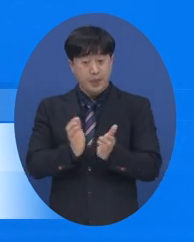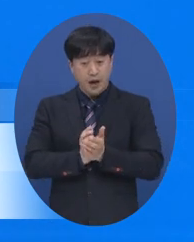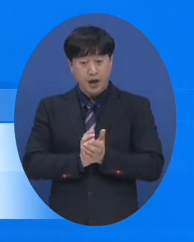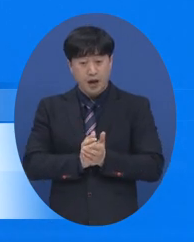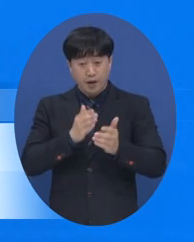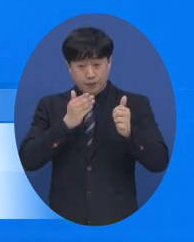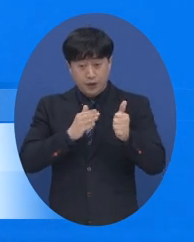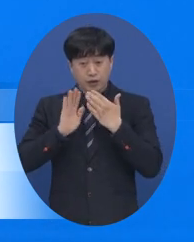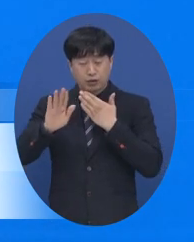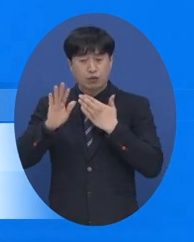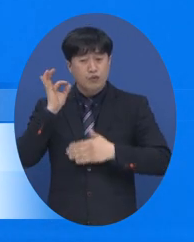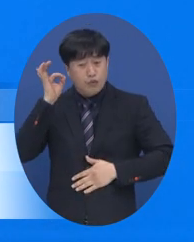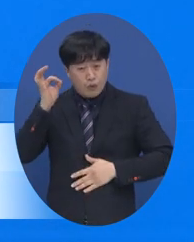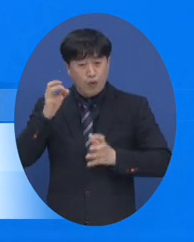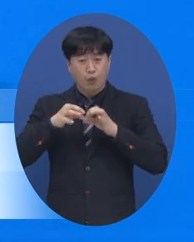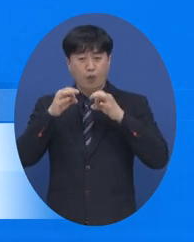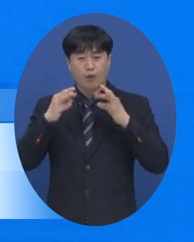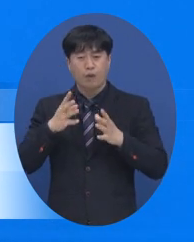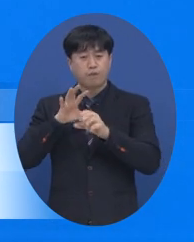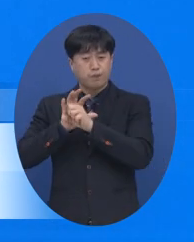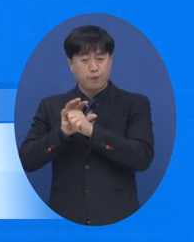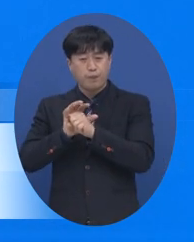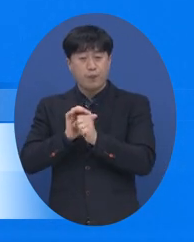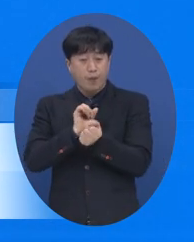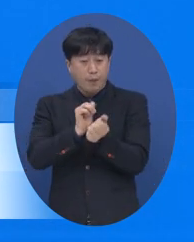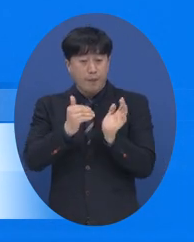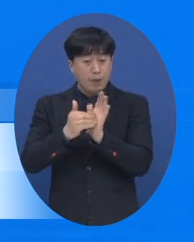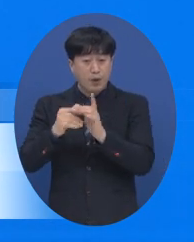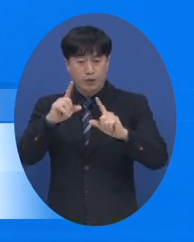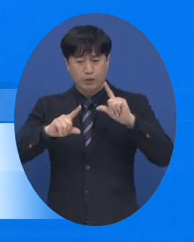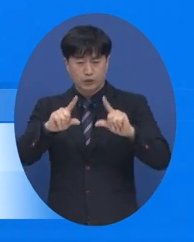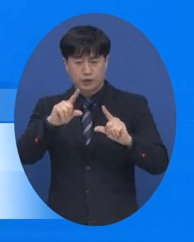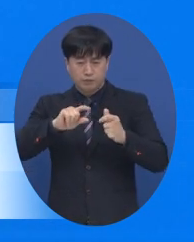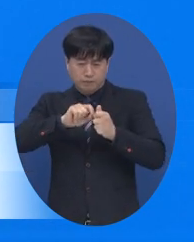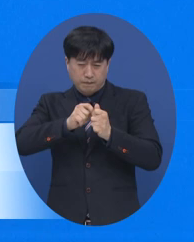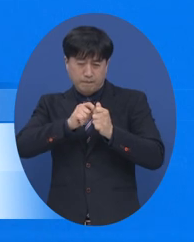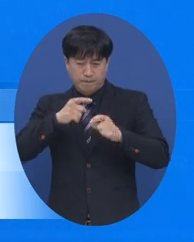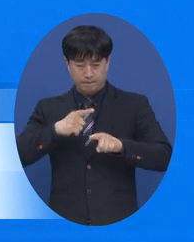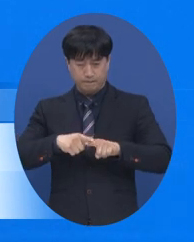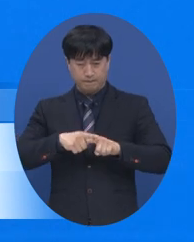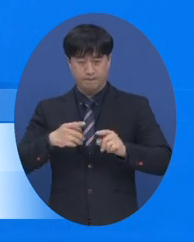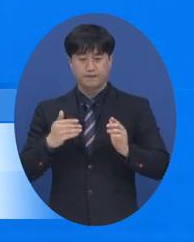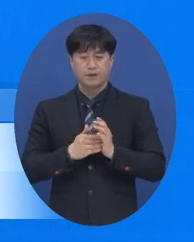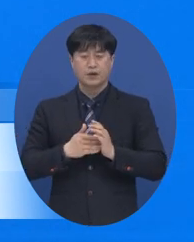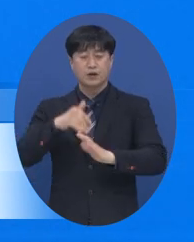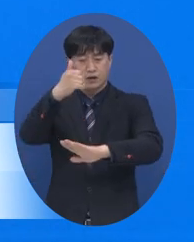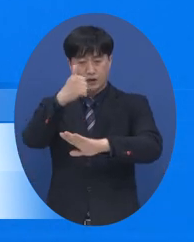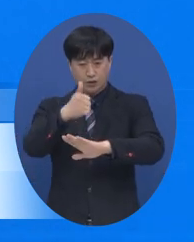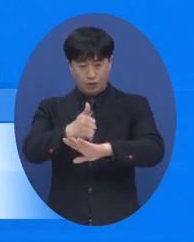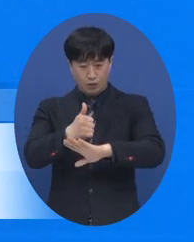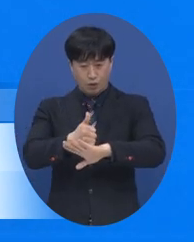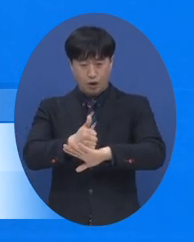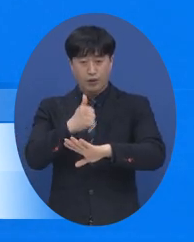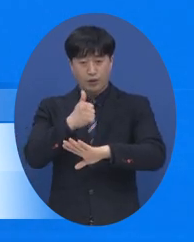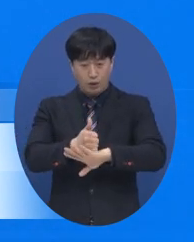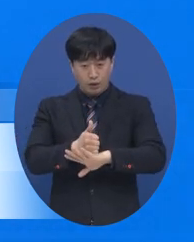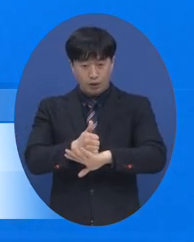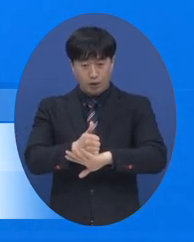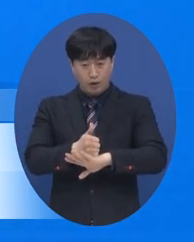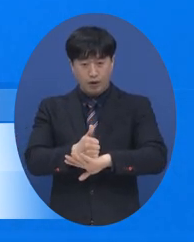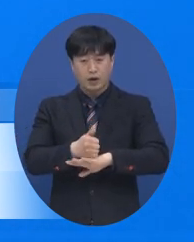땅의 요청 이후 열흘 동안 그러나 7 앙 협상을 면밀히 분석했습니다 그 결과